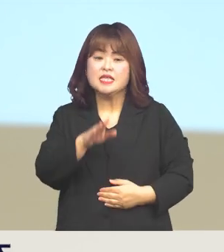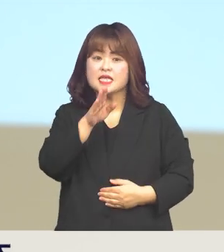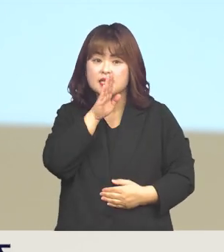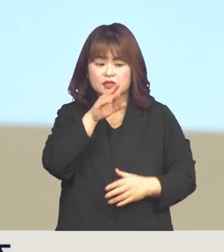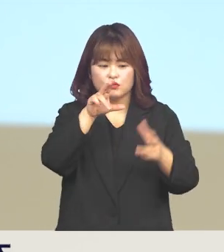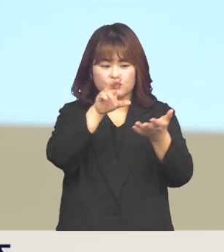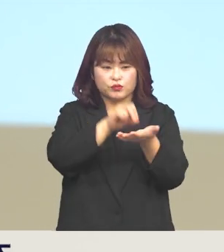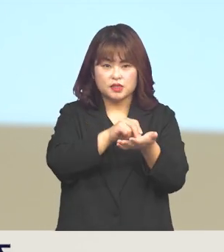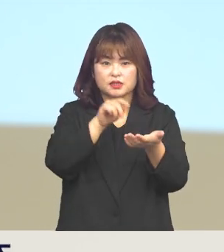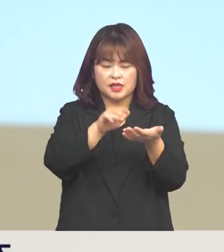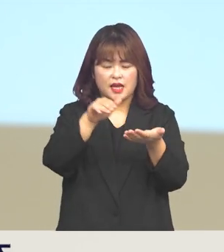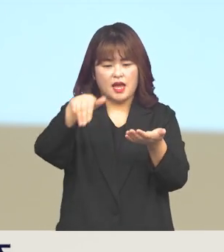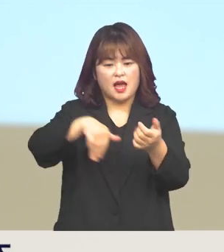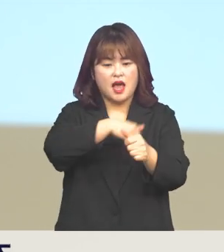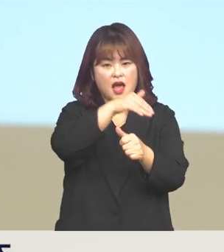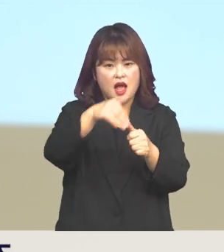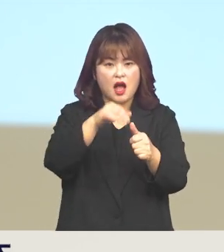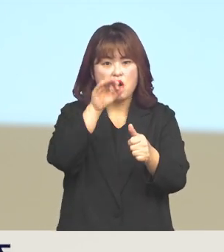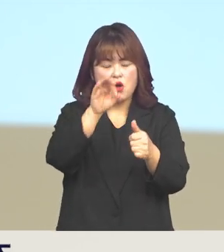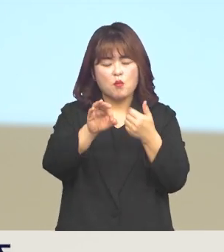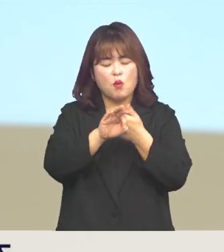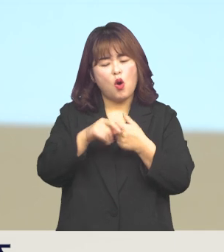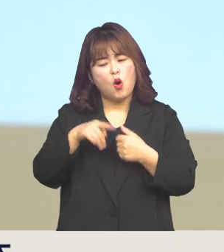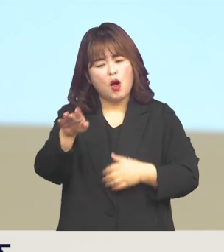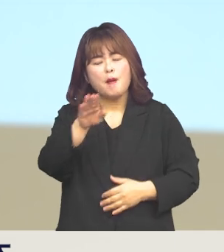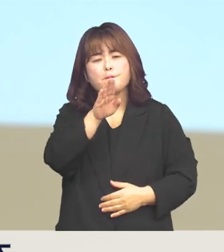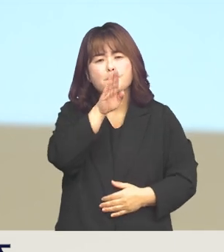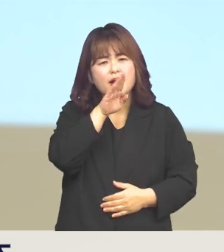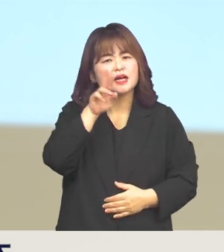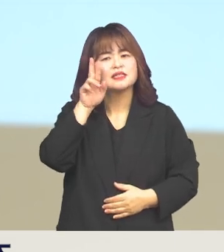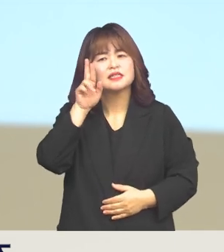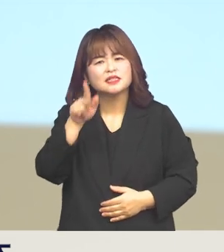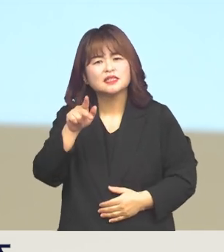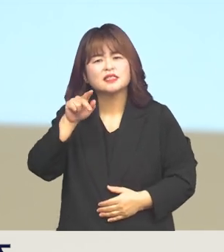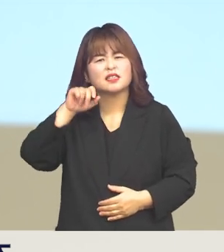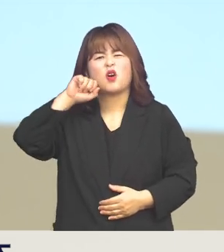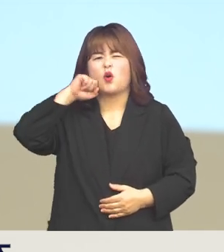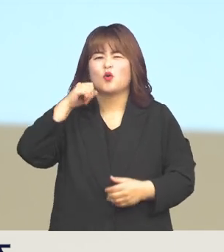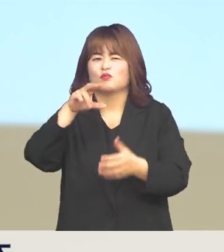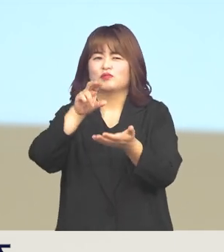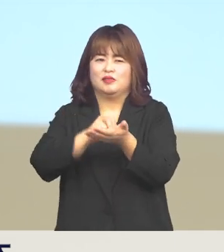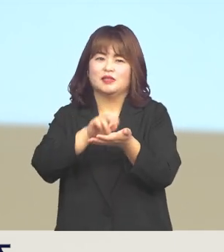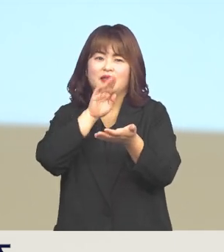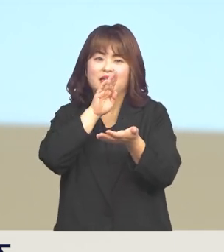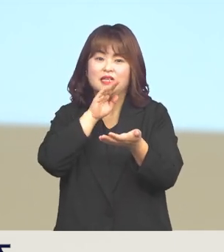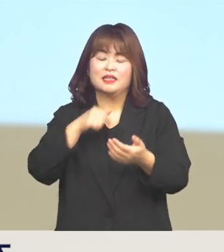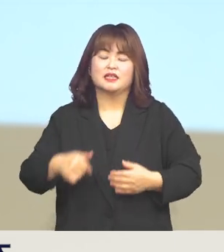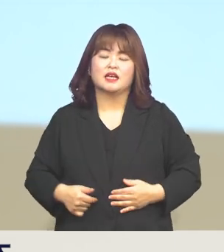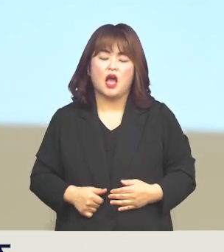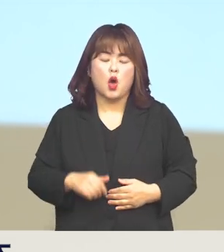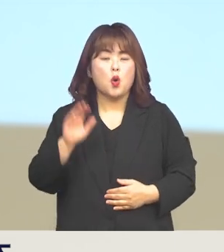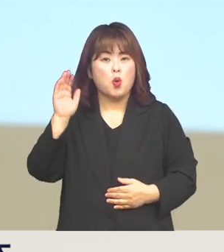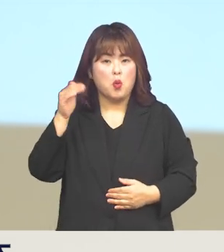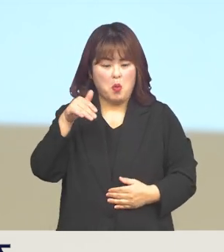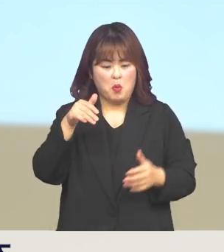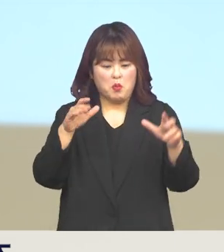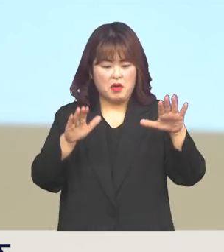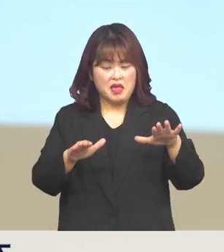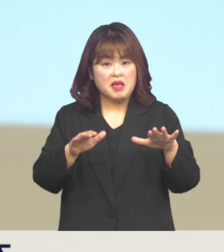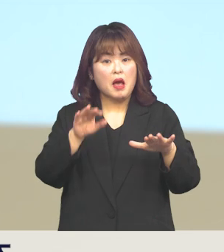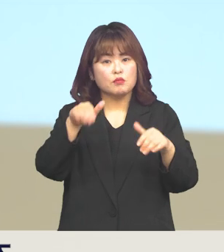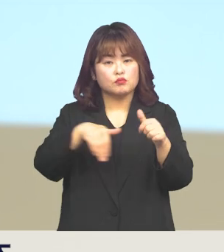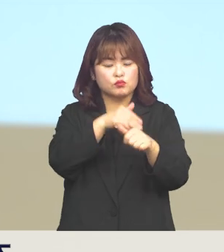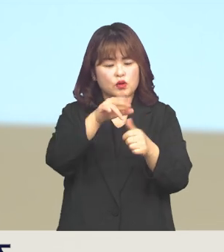현실의 문제에 있어서 지금은 이거 어디 하나가 옳다 하긴 어려운 문제죠. 우리 현실에서